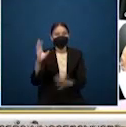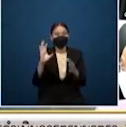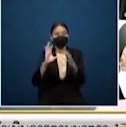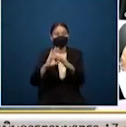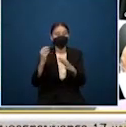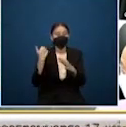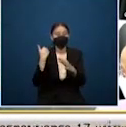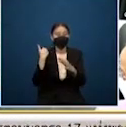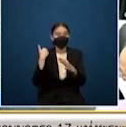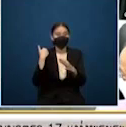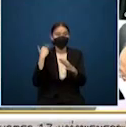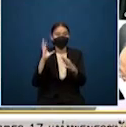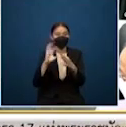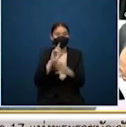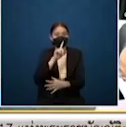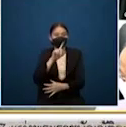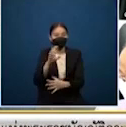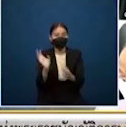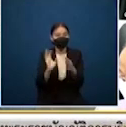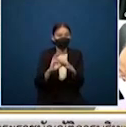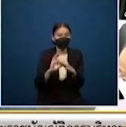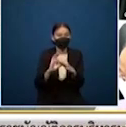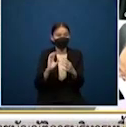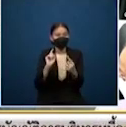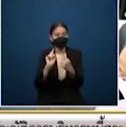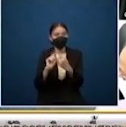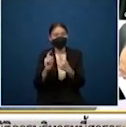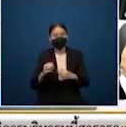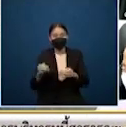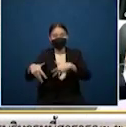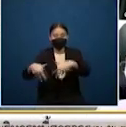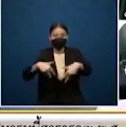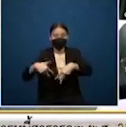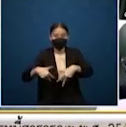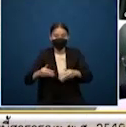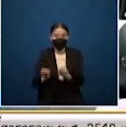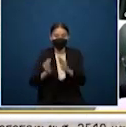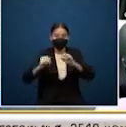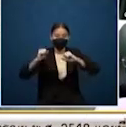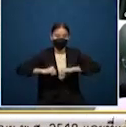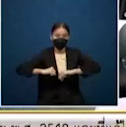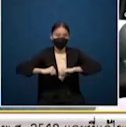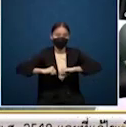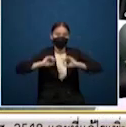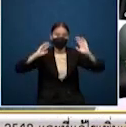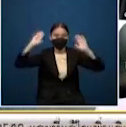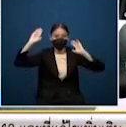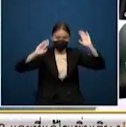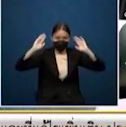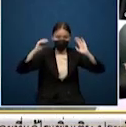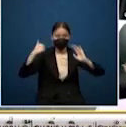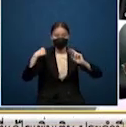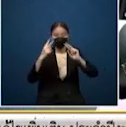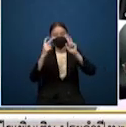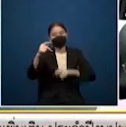ประมาณ 3,500ล้านบาทนะครับและการเลือกตั้ง 2ครั้งคือการเลือกตั้งส.ส.อกรรมาธิการพบว่าตั้งแต่